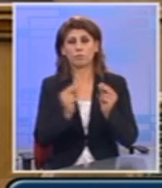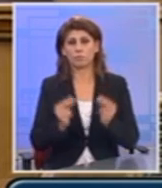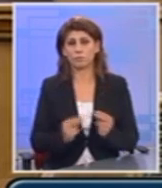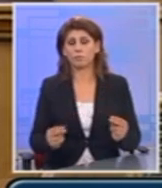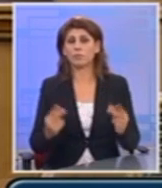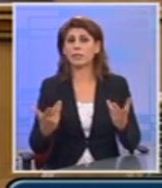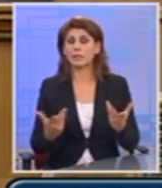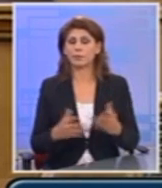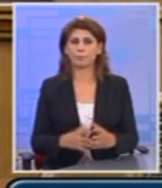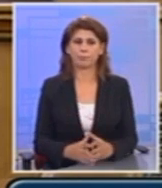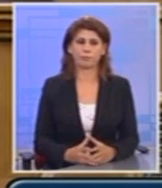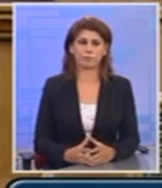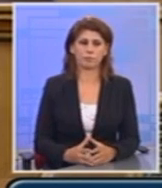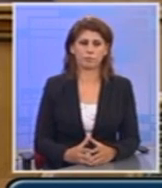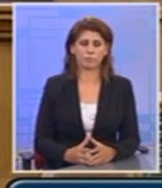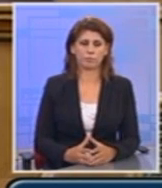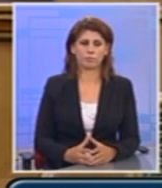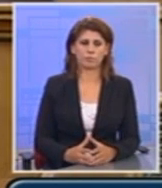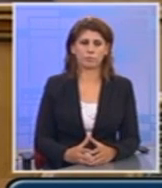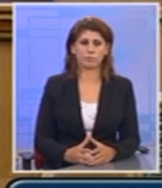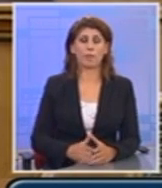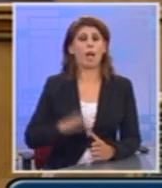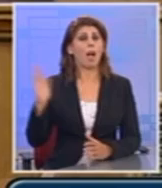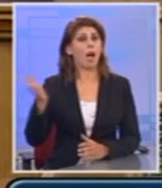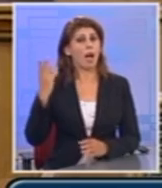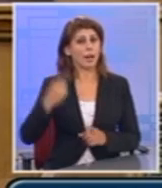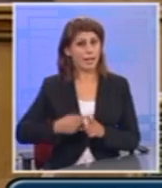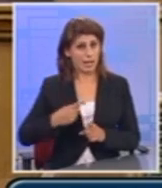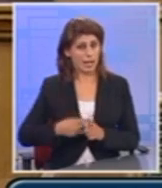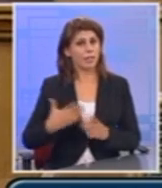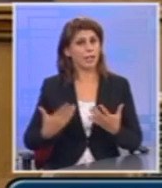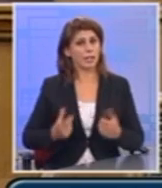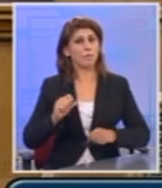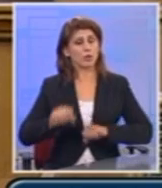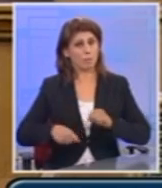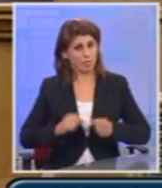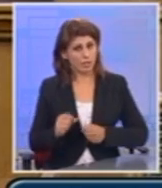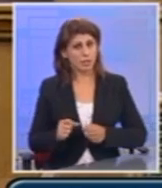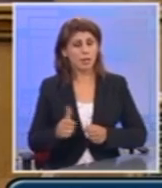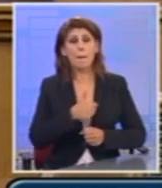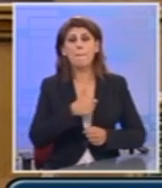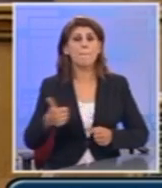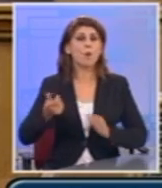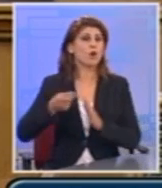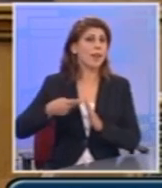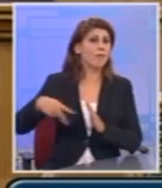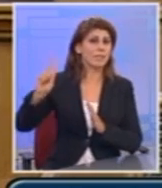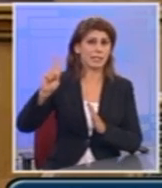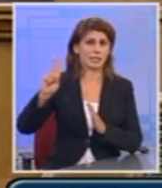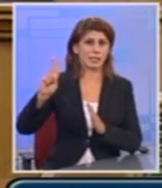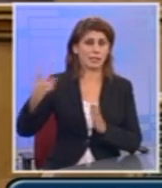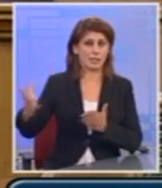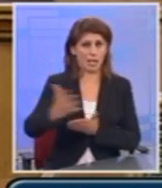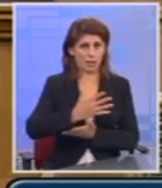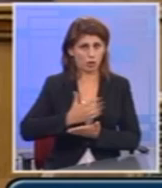ότι λό εάν η ελλάδα είχε προσπαθήσει μόνο να αυξήσει τα